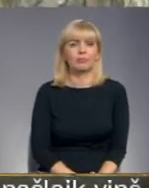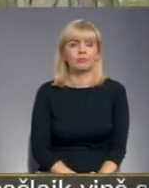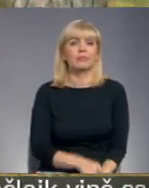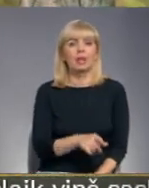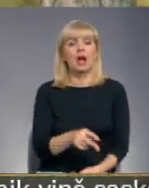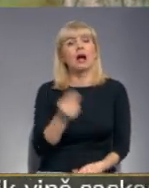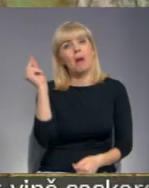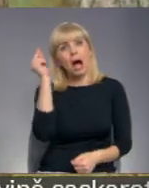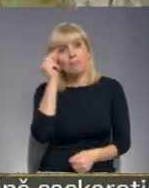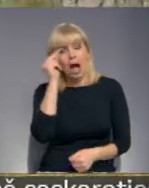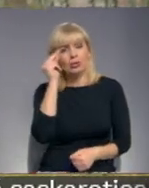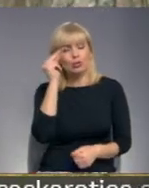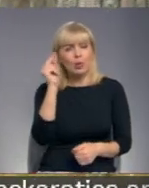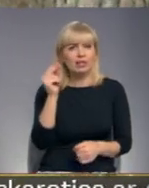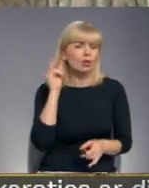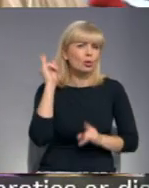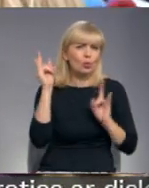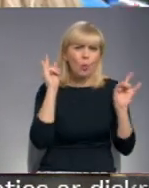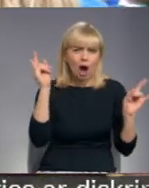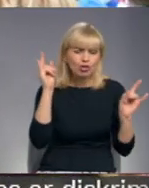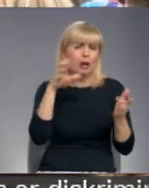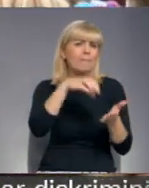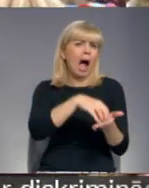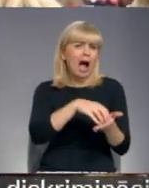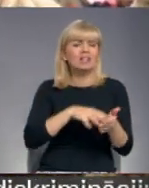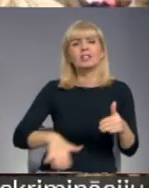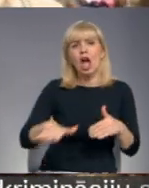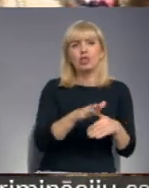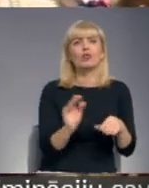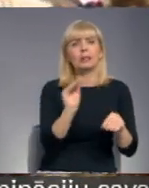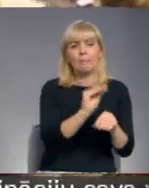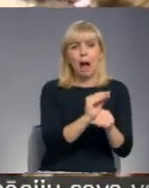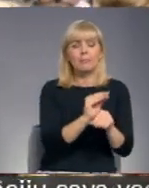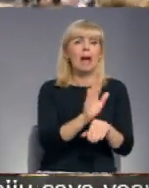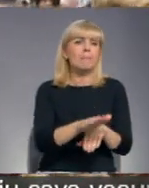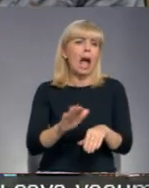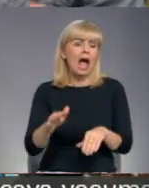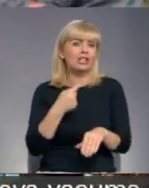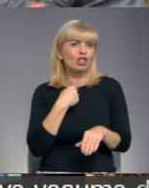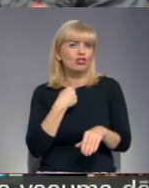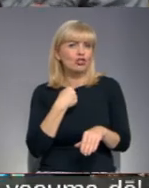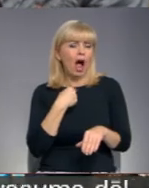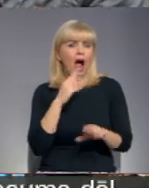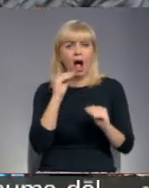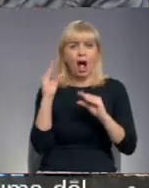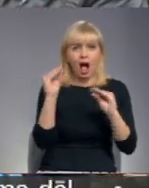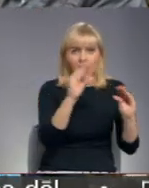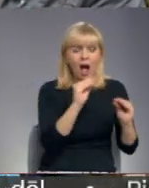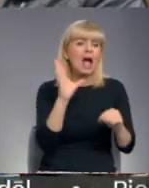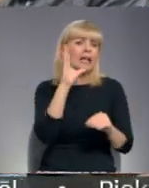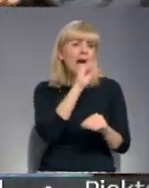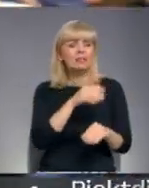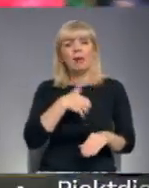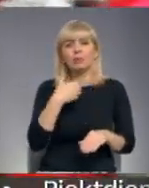Ierastos apmācību trokšņus Ādažu militārās bāzes poligonā šodien papildināja bērnu čalis. Skolēniem tā bija iespēja